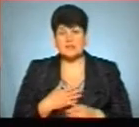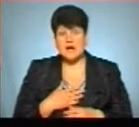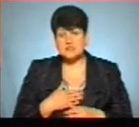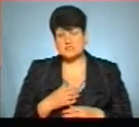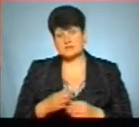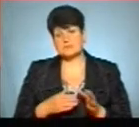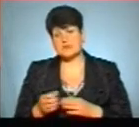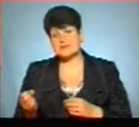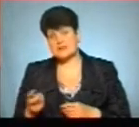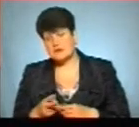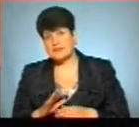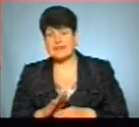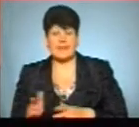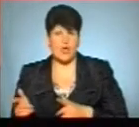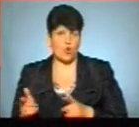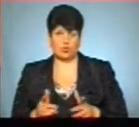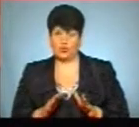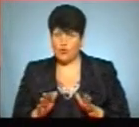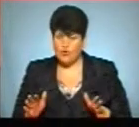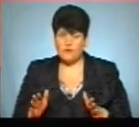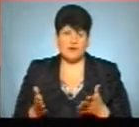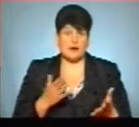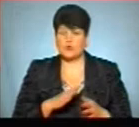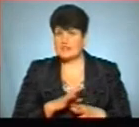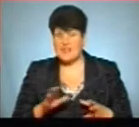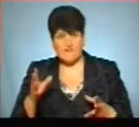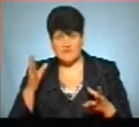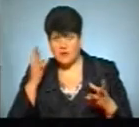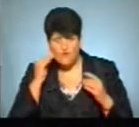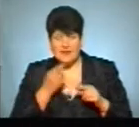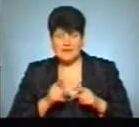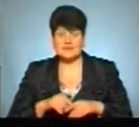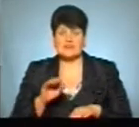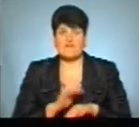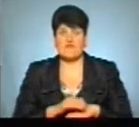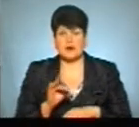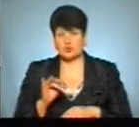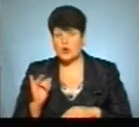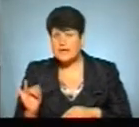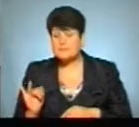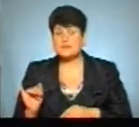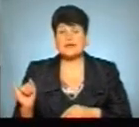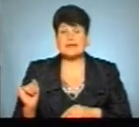або не готові, або не врахували ці фактори, тому що